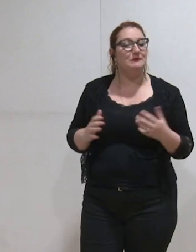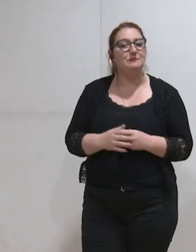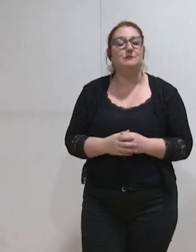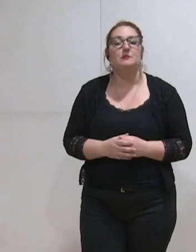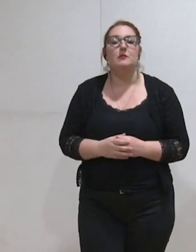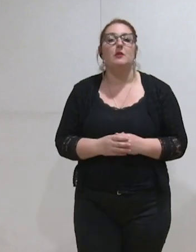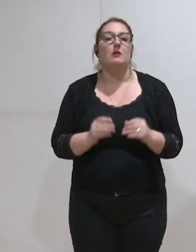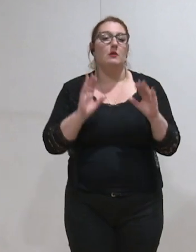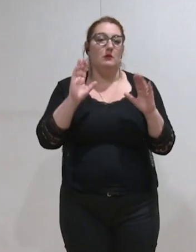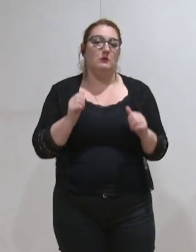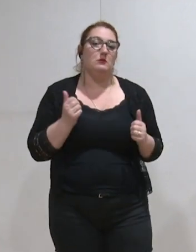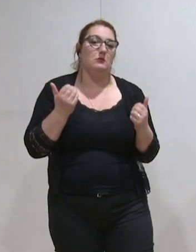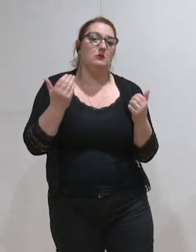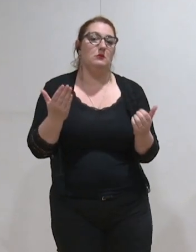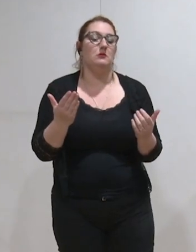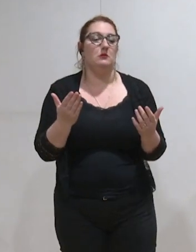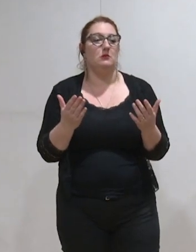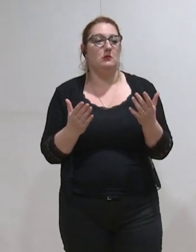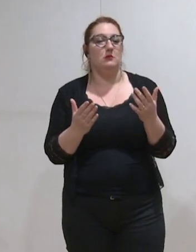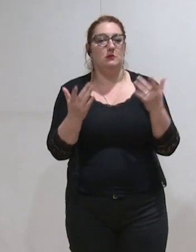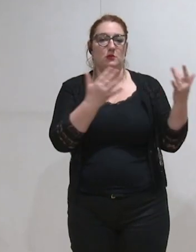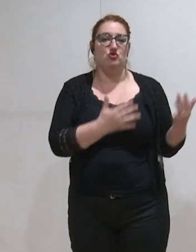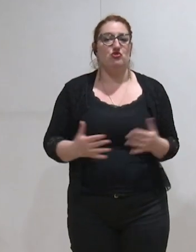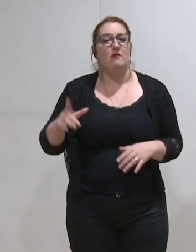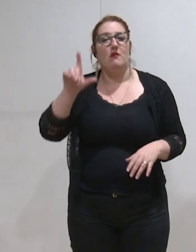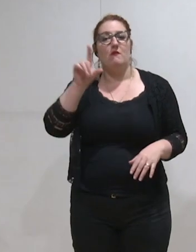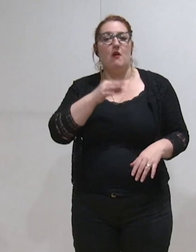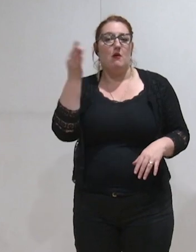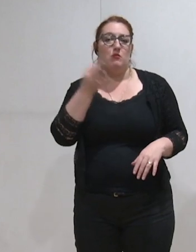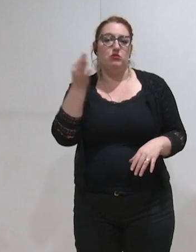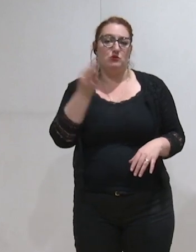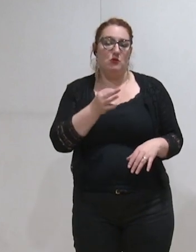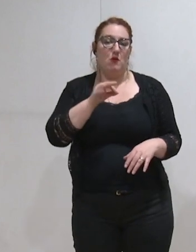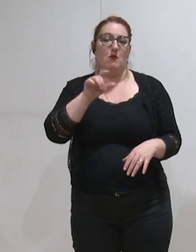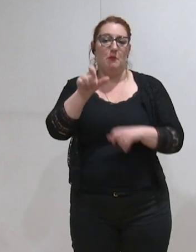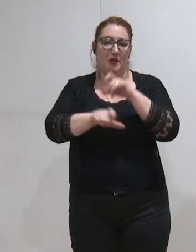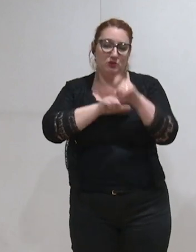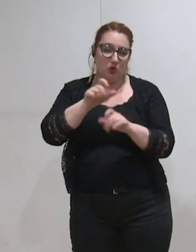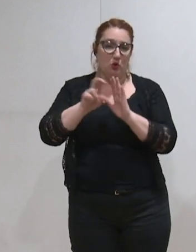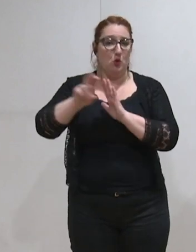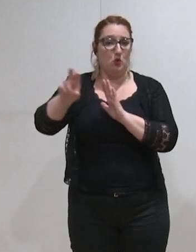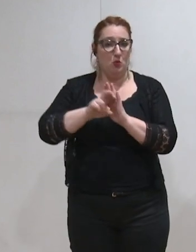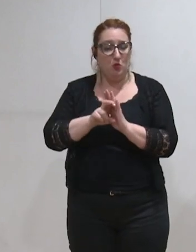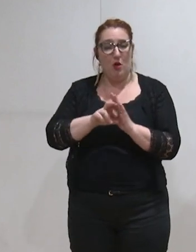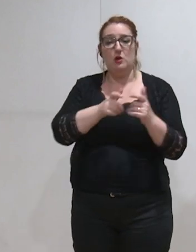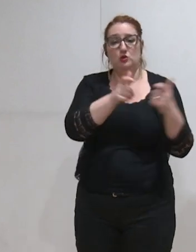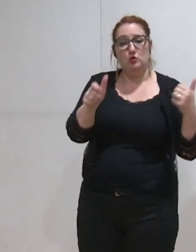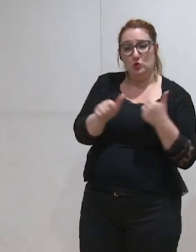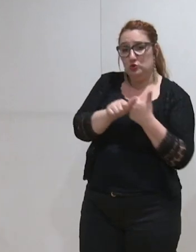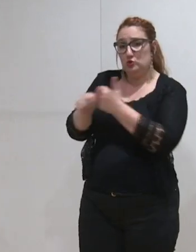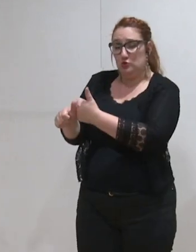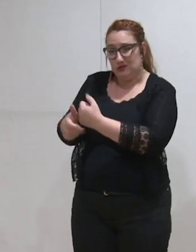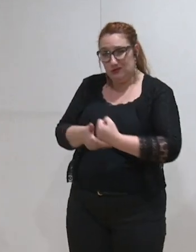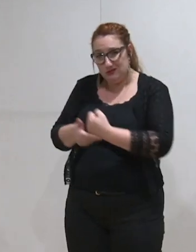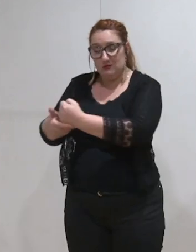avons donc retenu le chiffre de 20 % de grenoblois minimum soutenu par la structure effectivement on pourrait